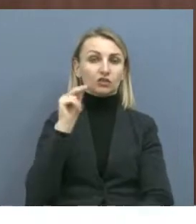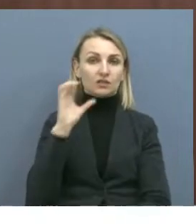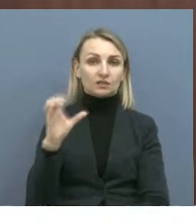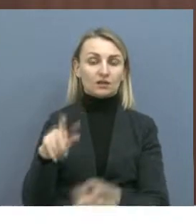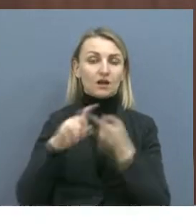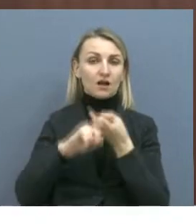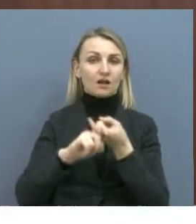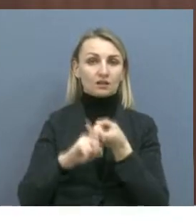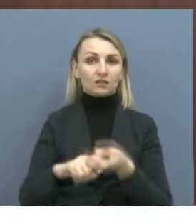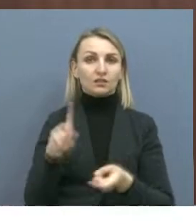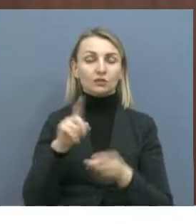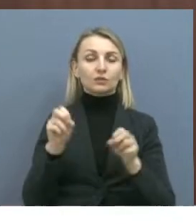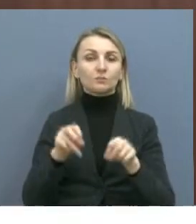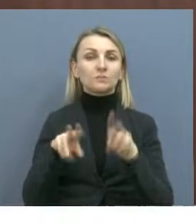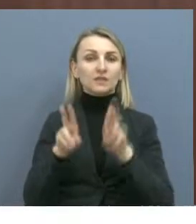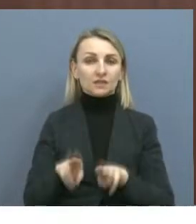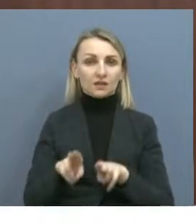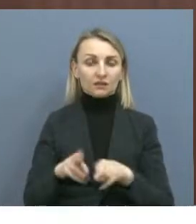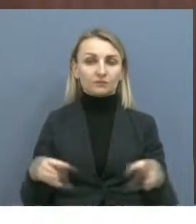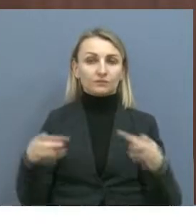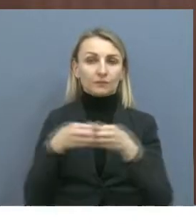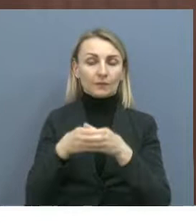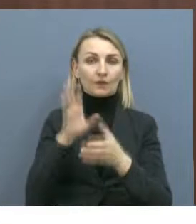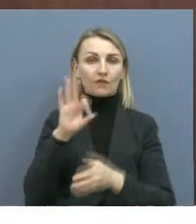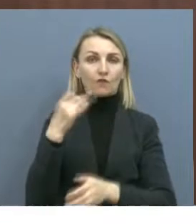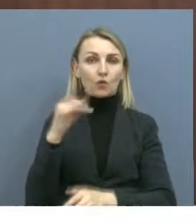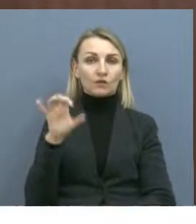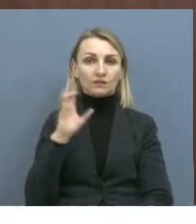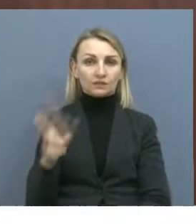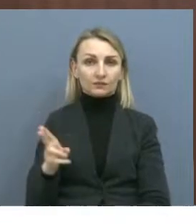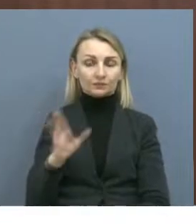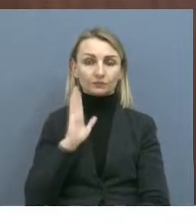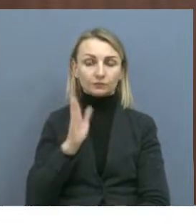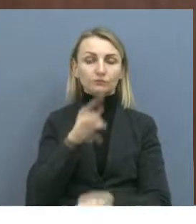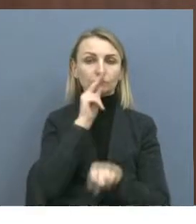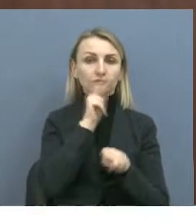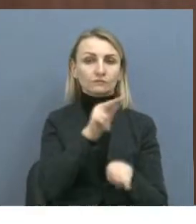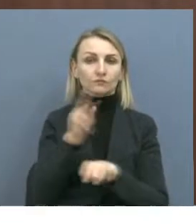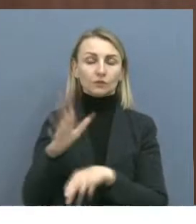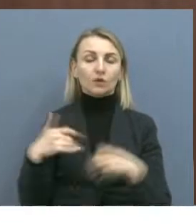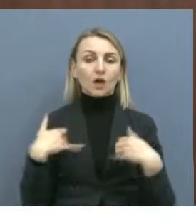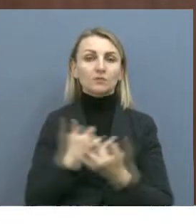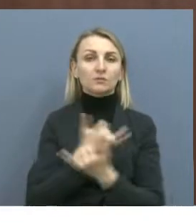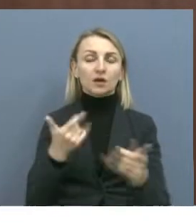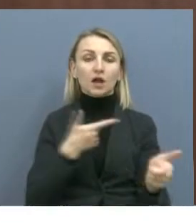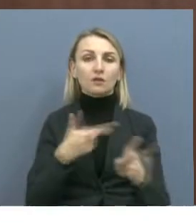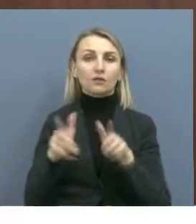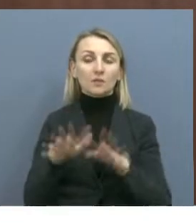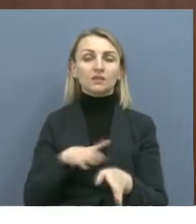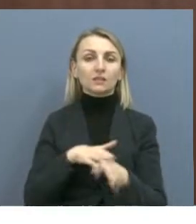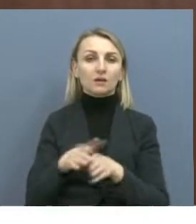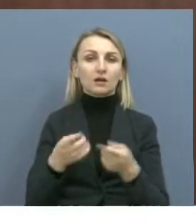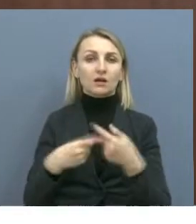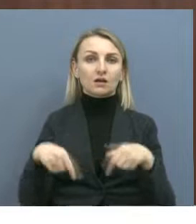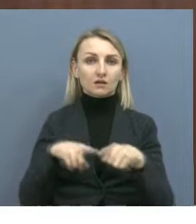возможность специального звездного подразделения территориальных войск. К призыву военнообязанных обеспечена готовность местных исполнительных органов,